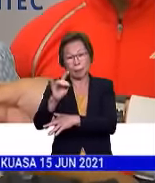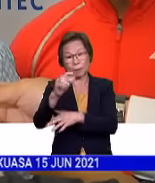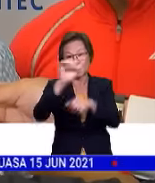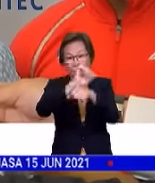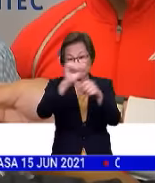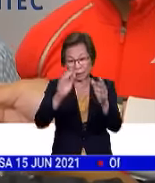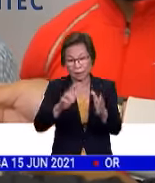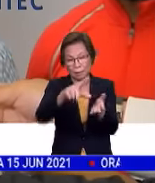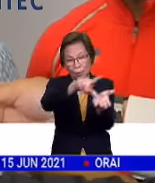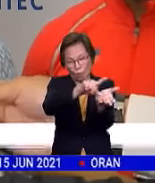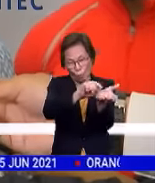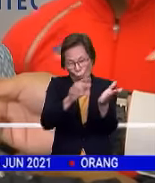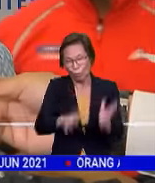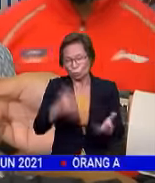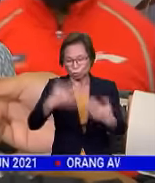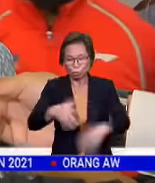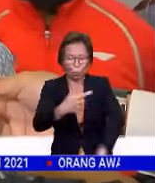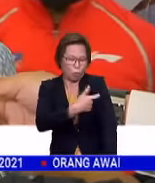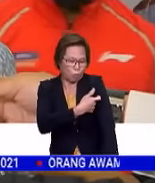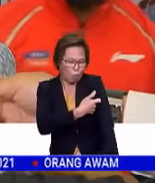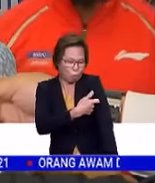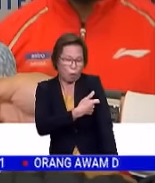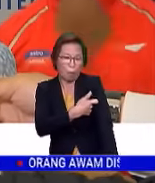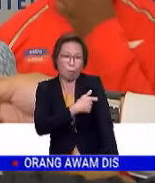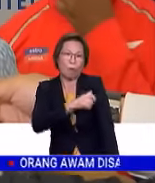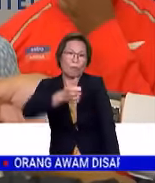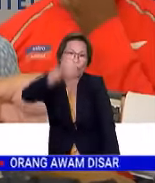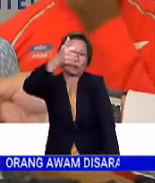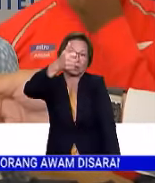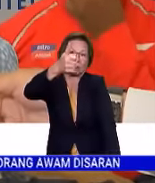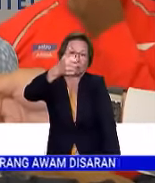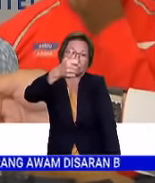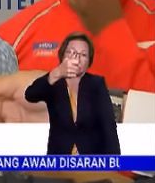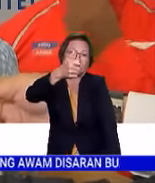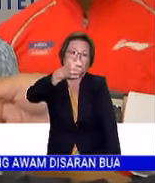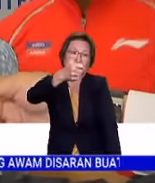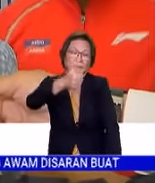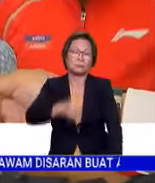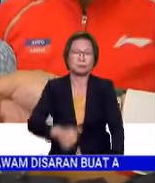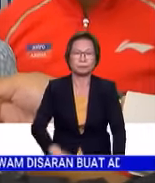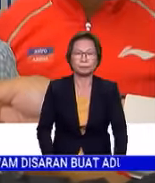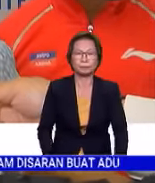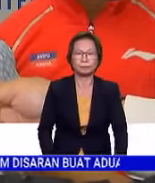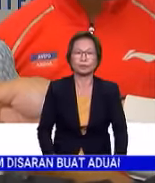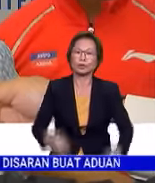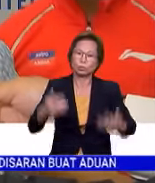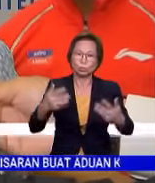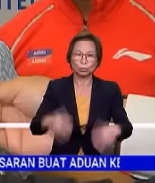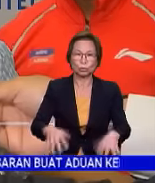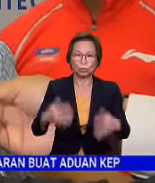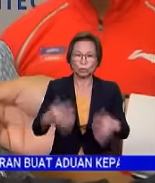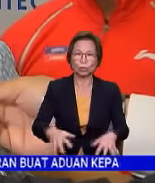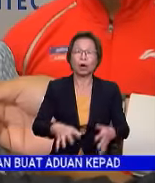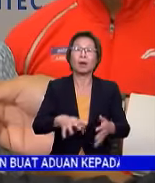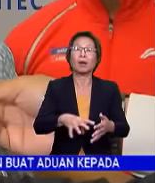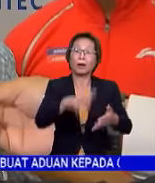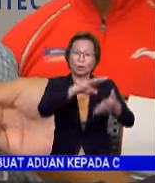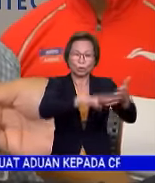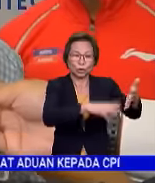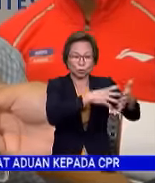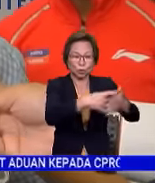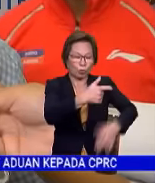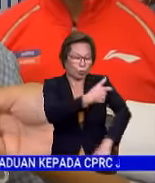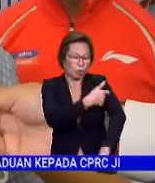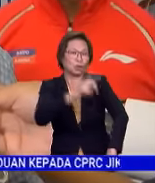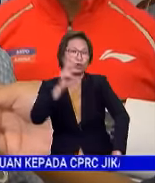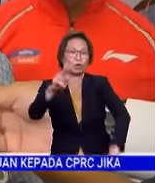petugas-petugas media telah pun menerima suntikan yang pertama dan mereka telah pun juga dijadualkan untuk menerima